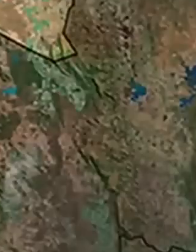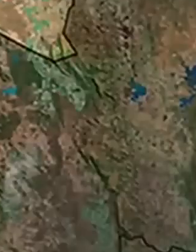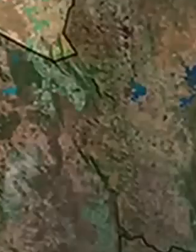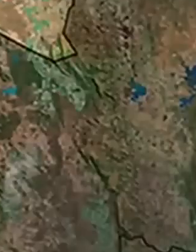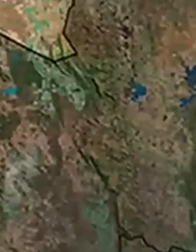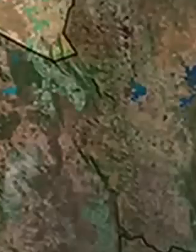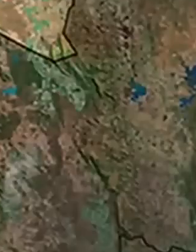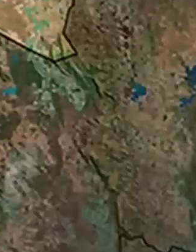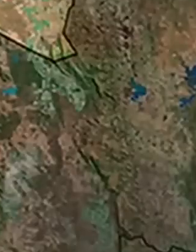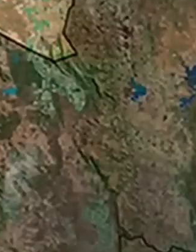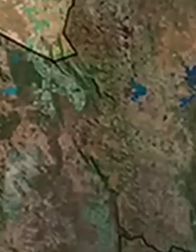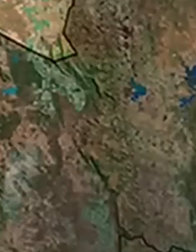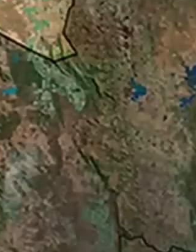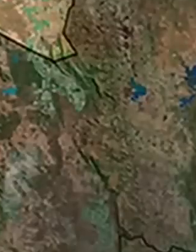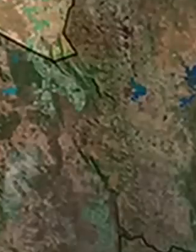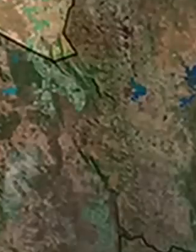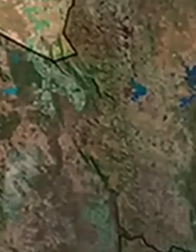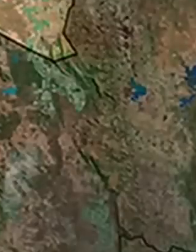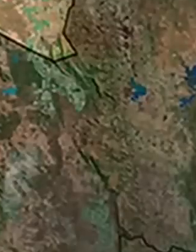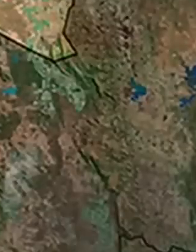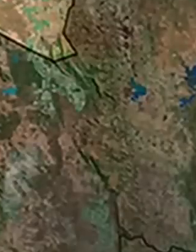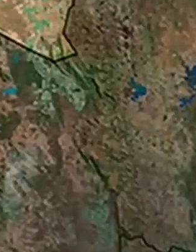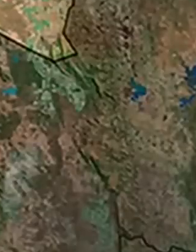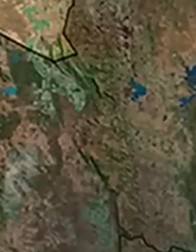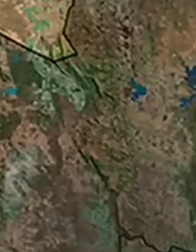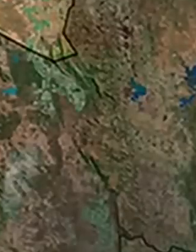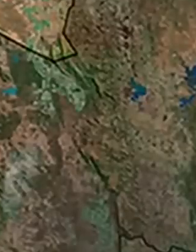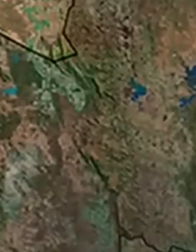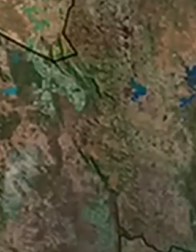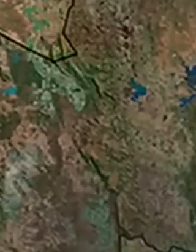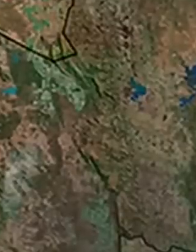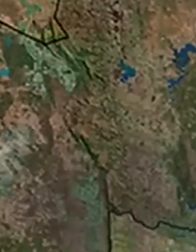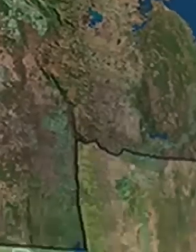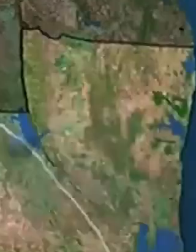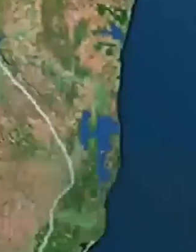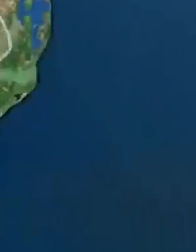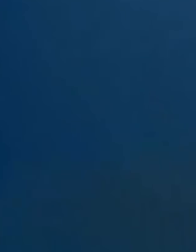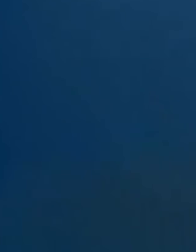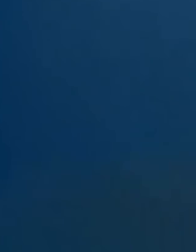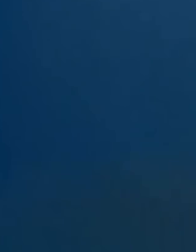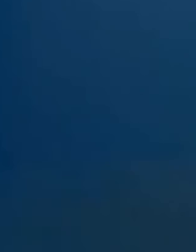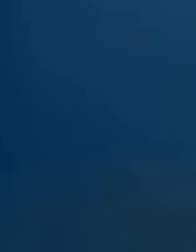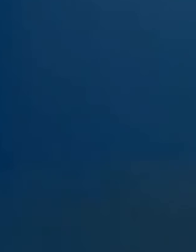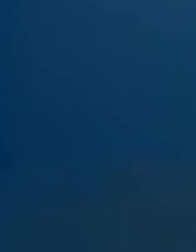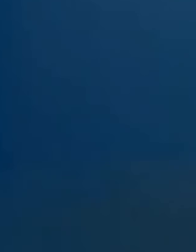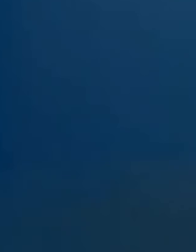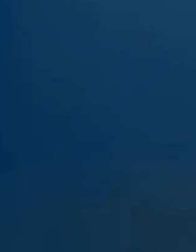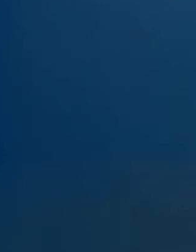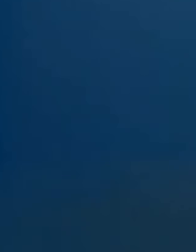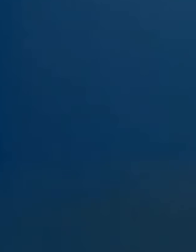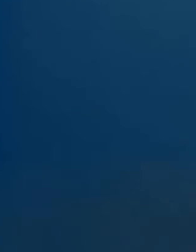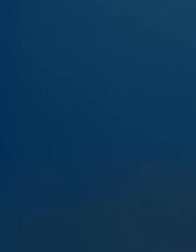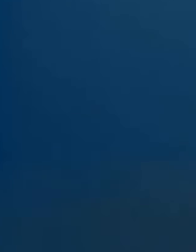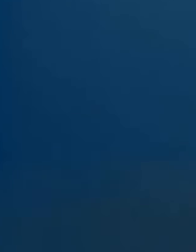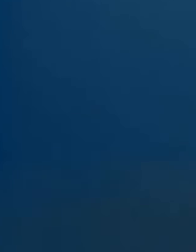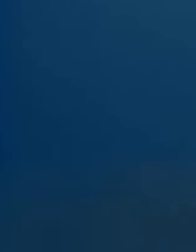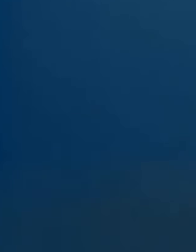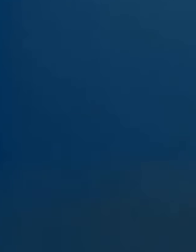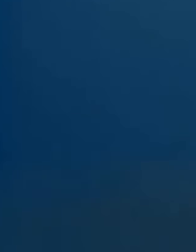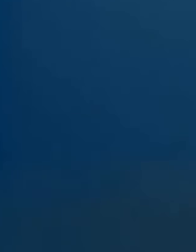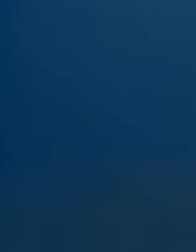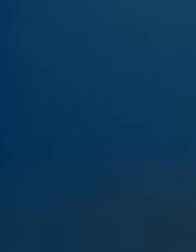ka Caroline dule tse kgethileng hona ka Middelburg se salvane e malahleni ho tlhokomele re tla hloi phole re khadi re thafela ho mashume a mabedi a motse